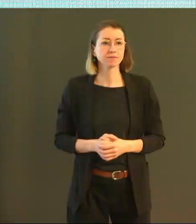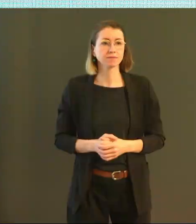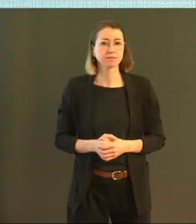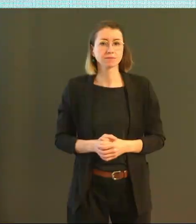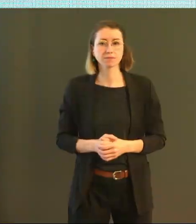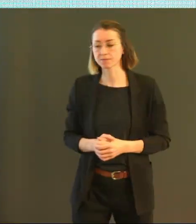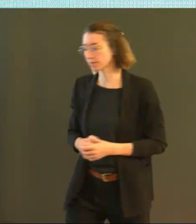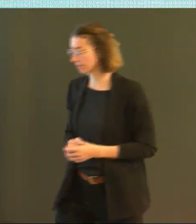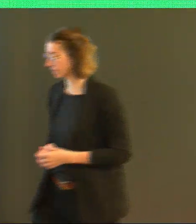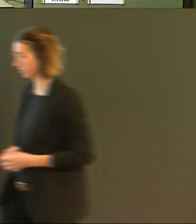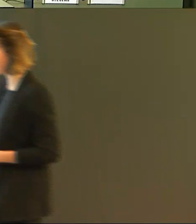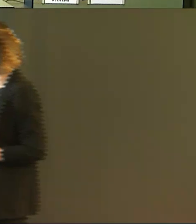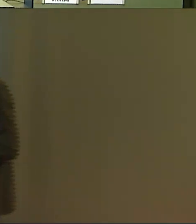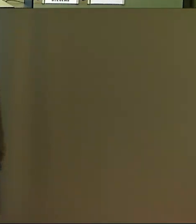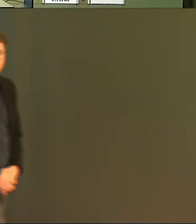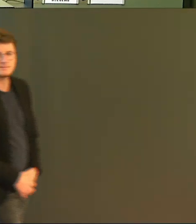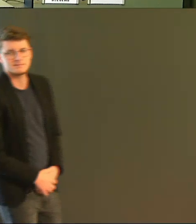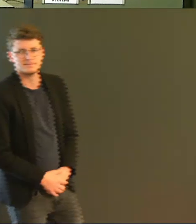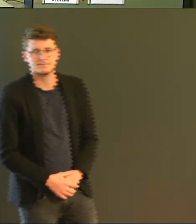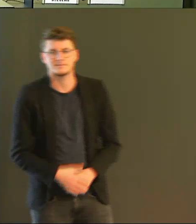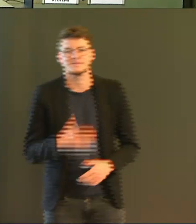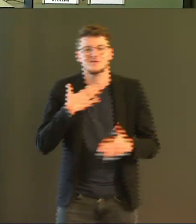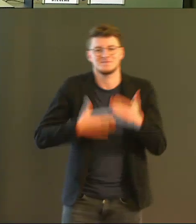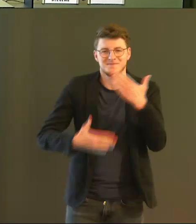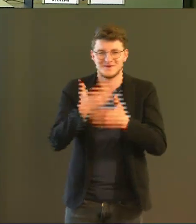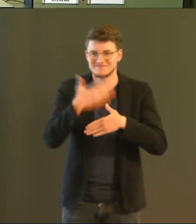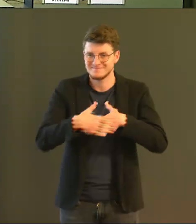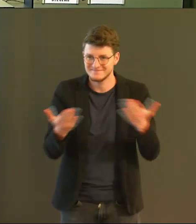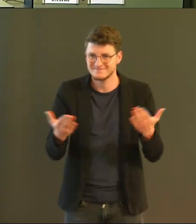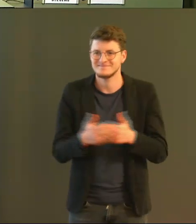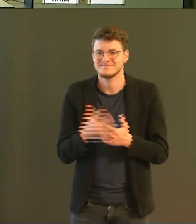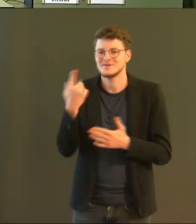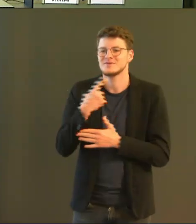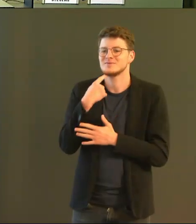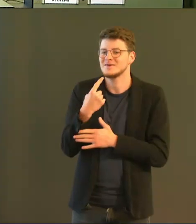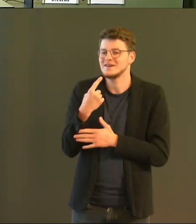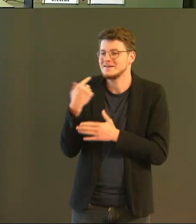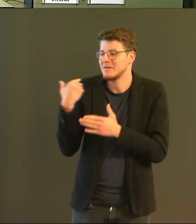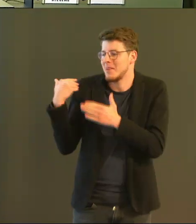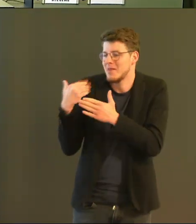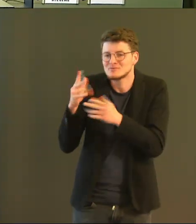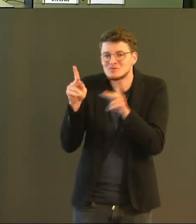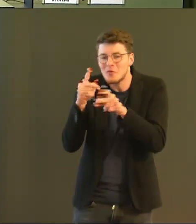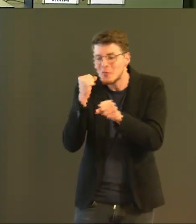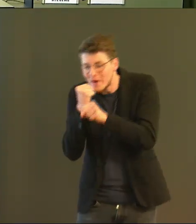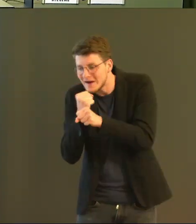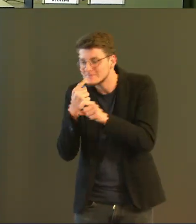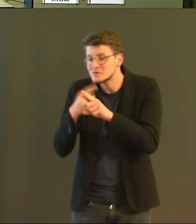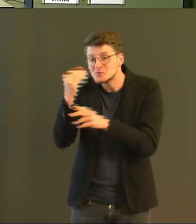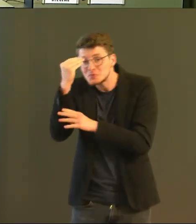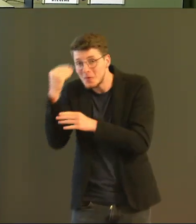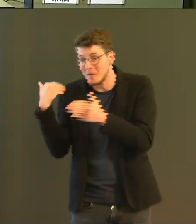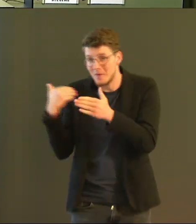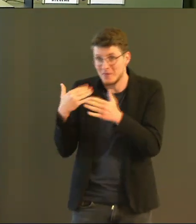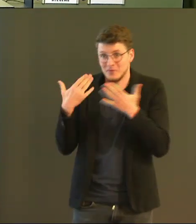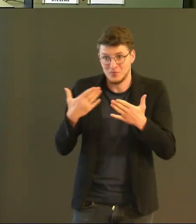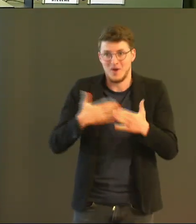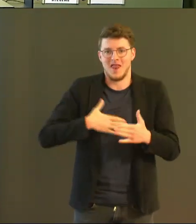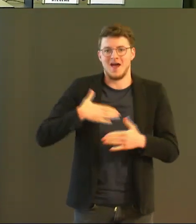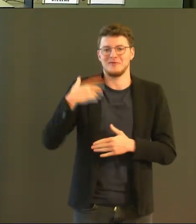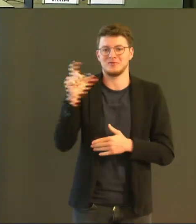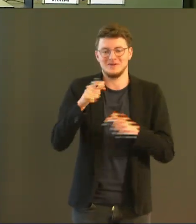couler moins d'encre virtuelle qu'une demi-seconde rotax unitaire d'environ ce week end des périodes